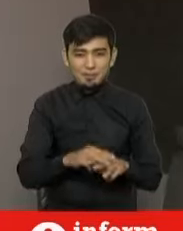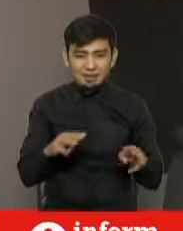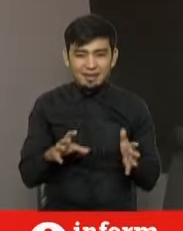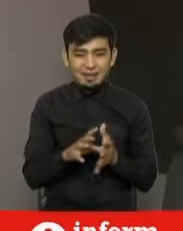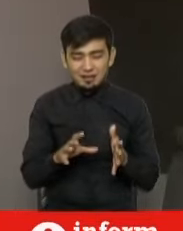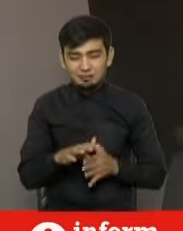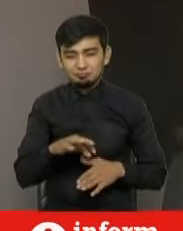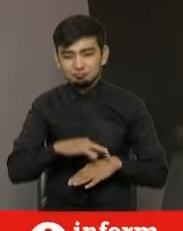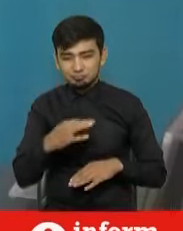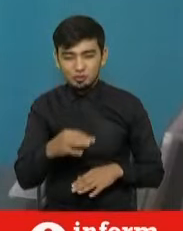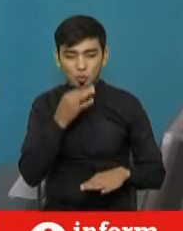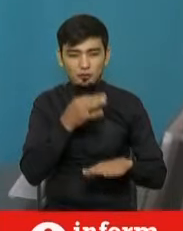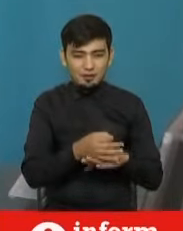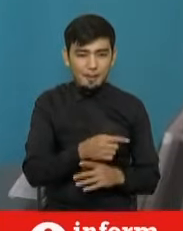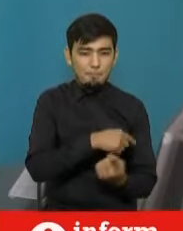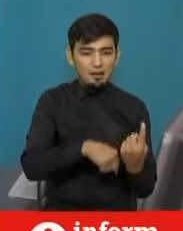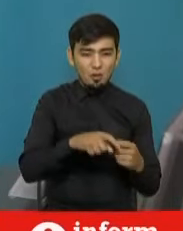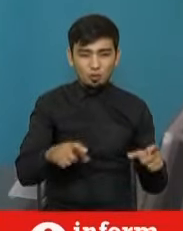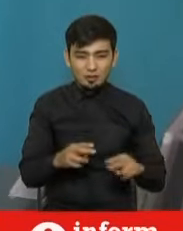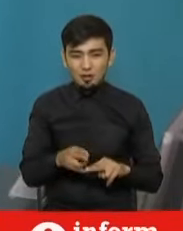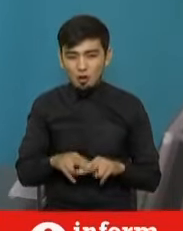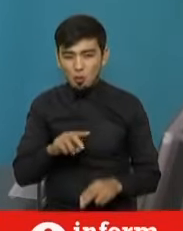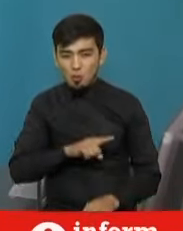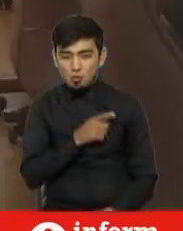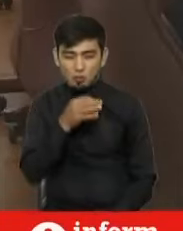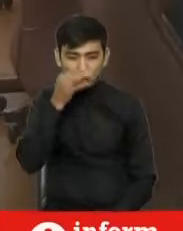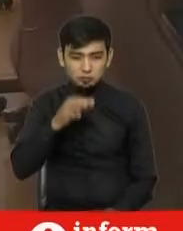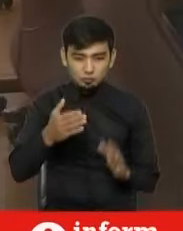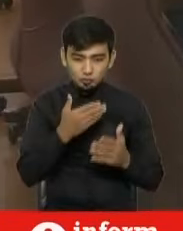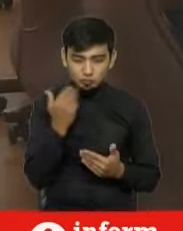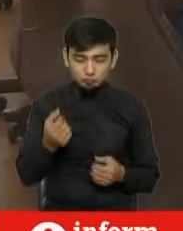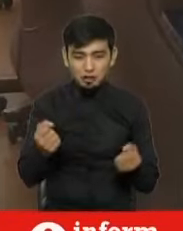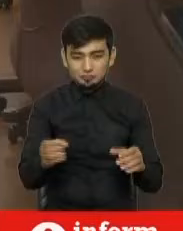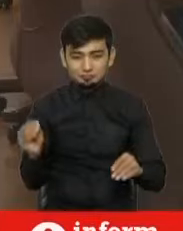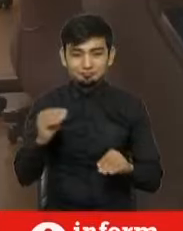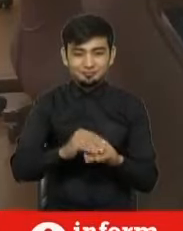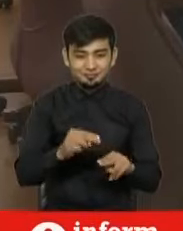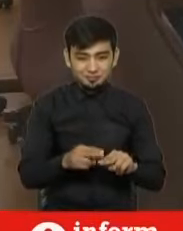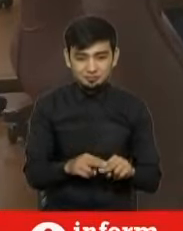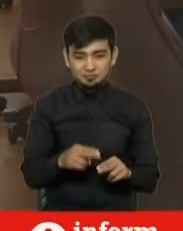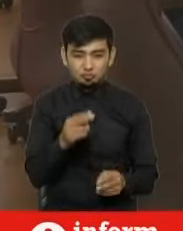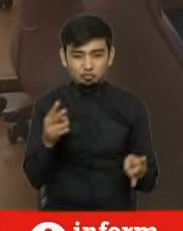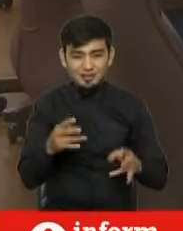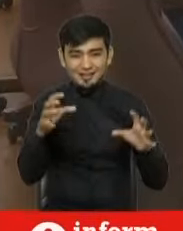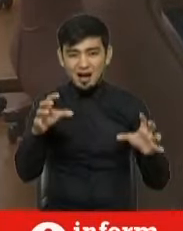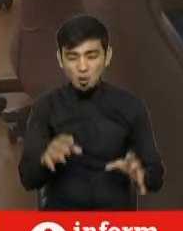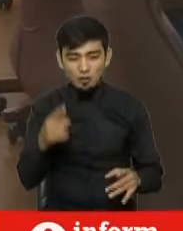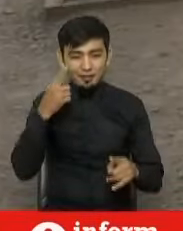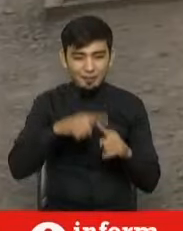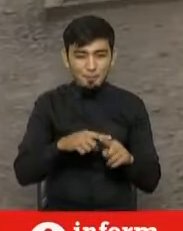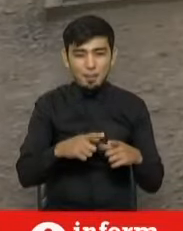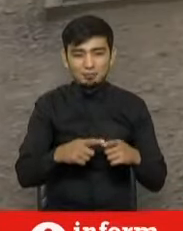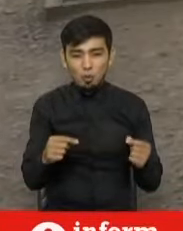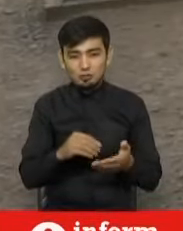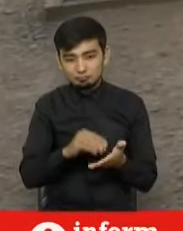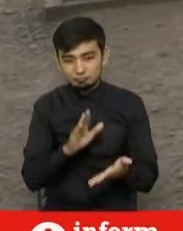ужесточению ответственности предпринимателей за непрофессиональное переоборудование транспорта и отсутствие соответствующей отметки в Техническом паспорте